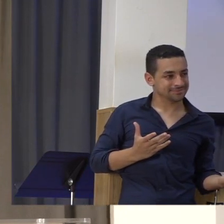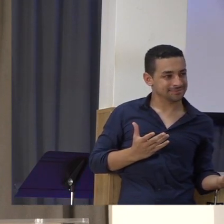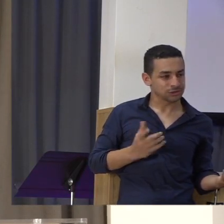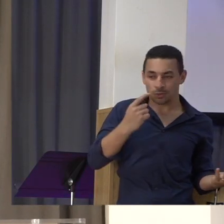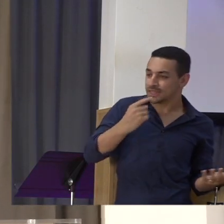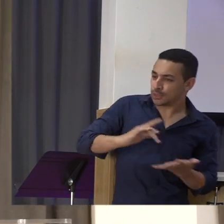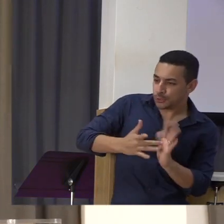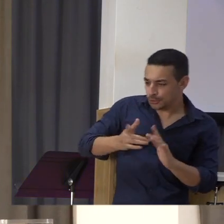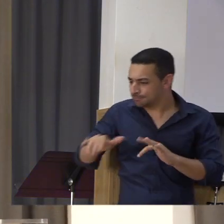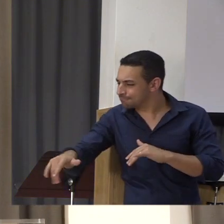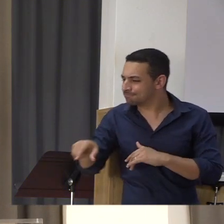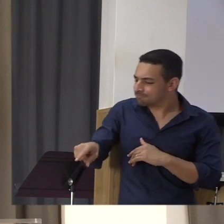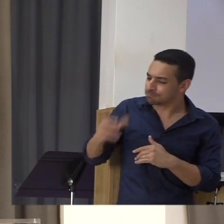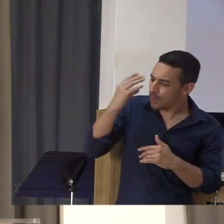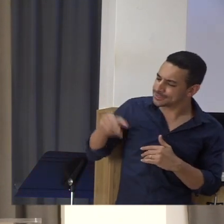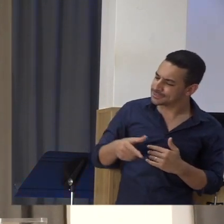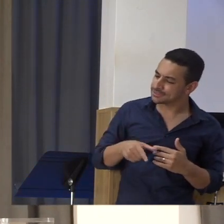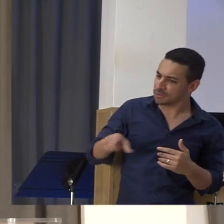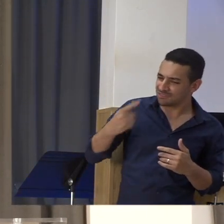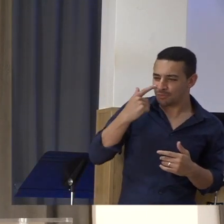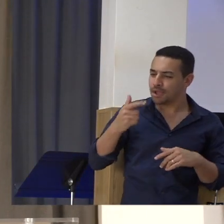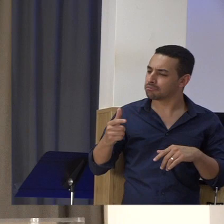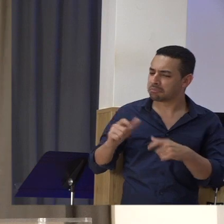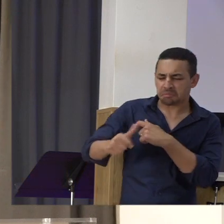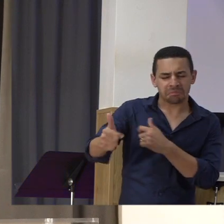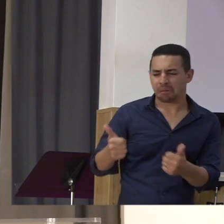Dieu ne dit pas à Moïse que ça va bien se passer.